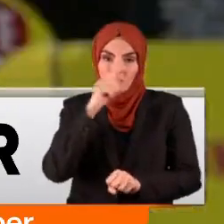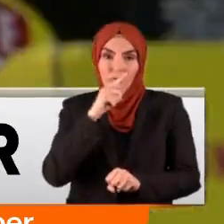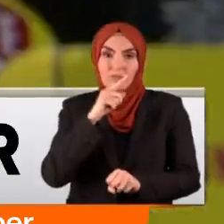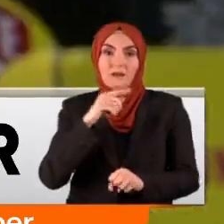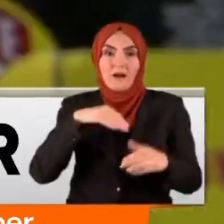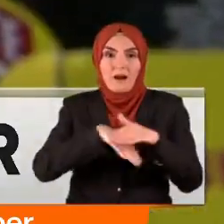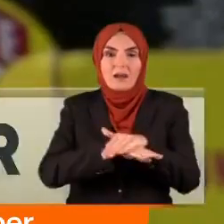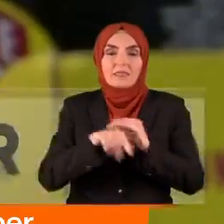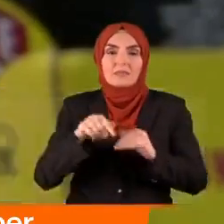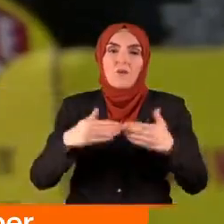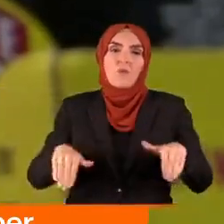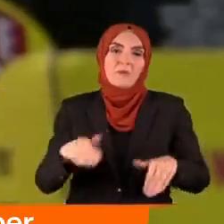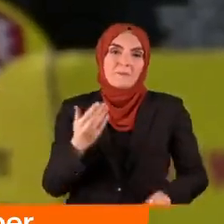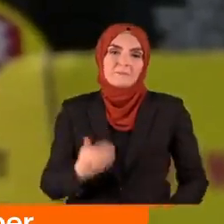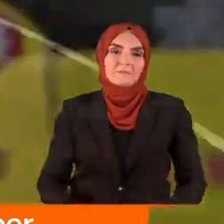tedbirleri.